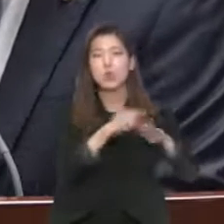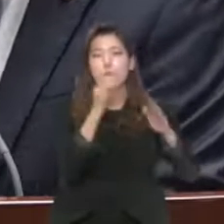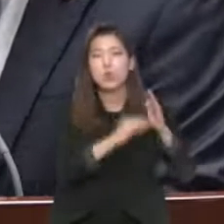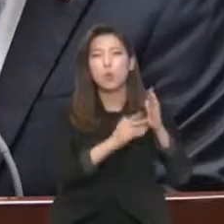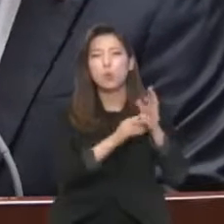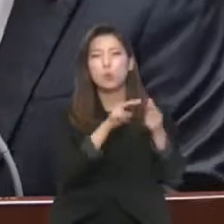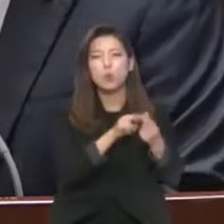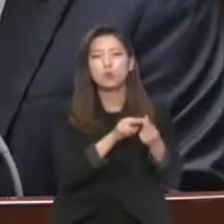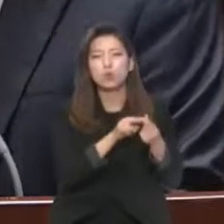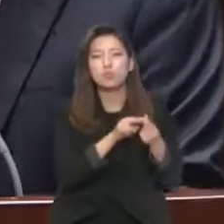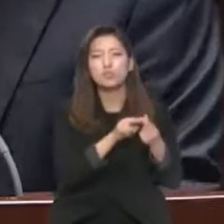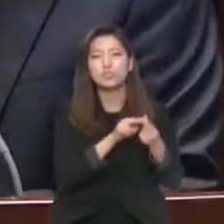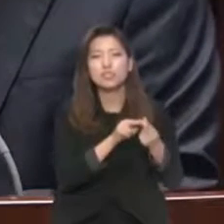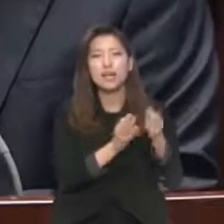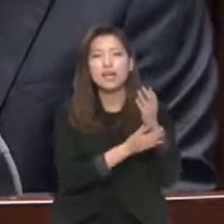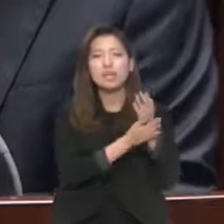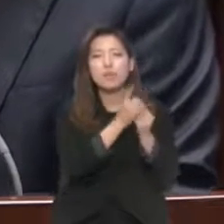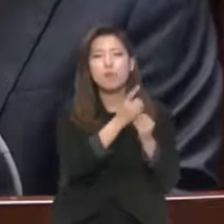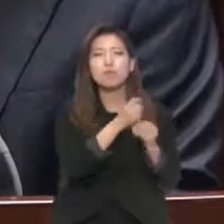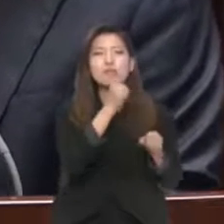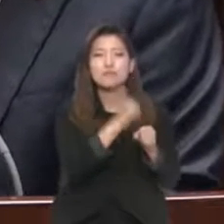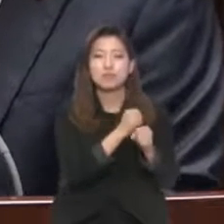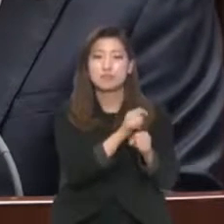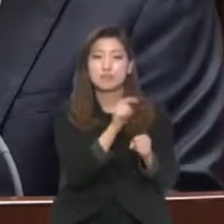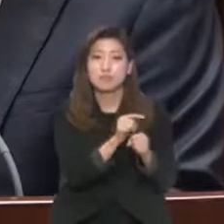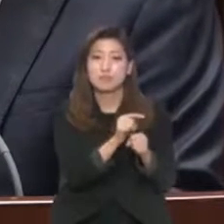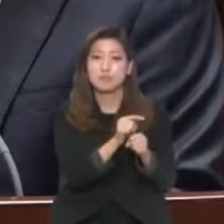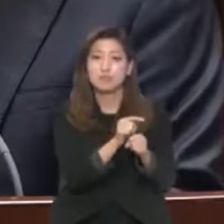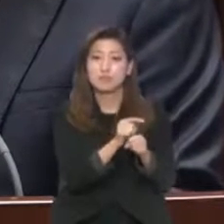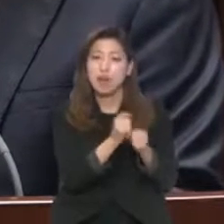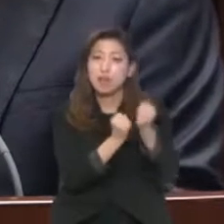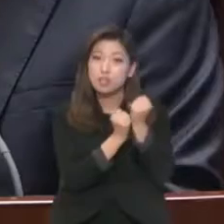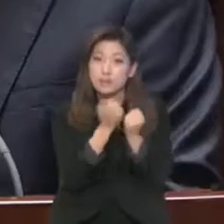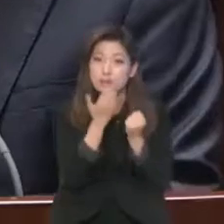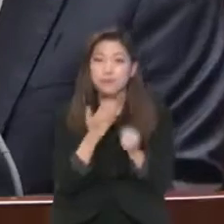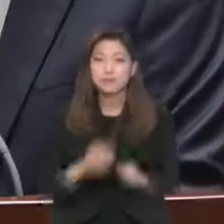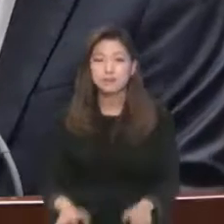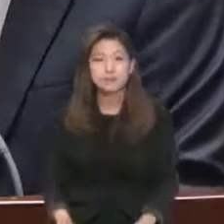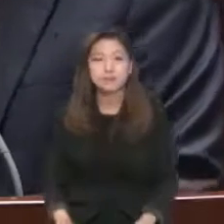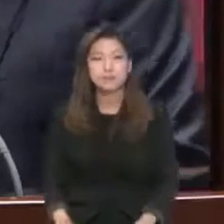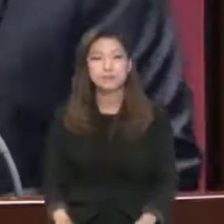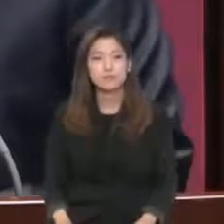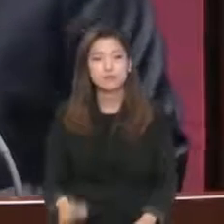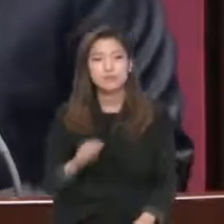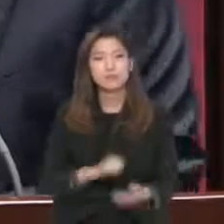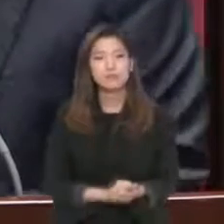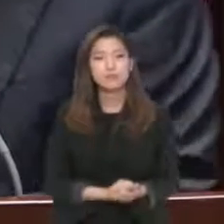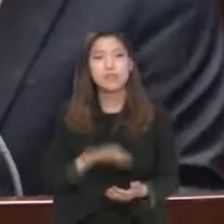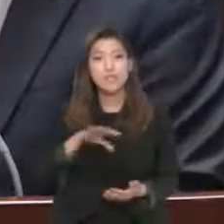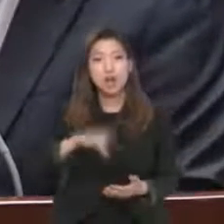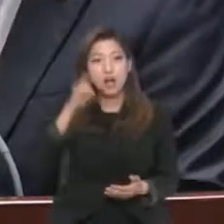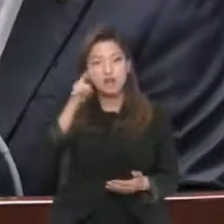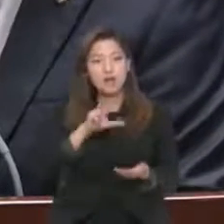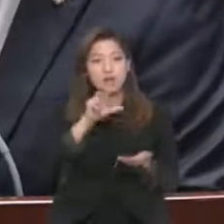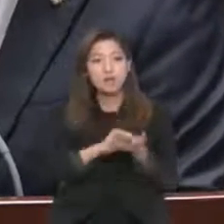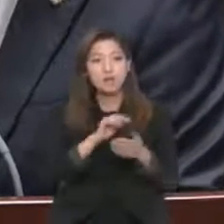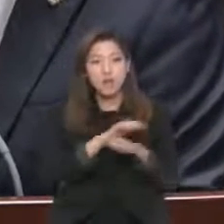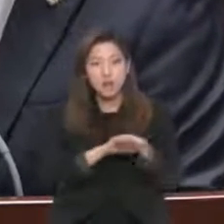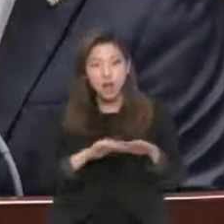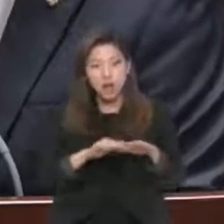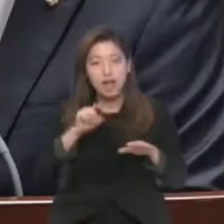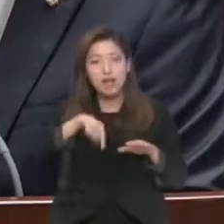만들어진 민족공동체 통일 방안에 대해서 간략히 설명해 주실 수 있겠습니까? 화해협력 단계를 거쳐서 그리고 남북연합